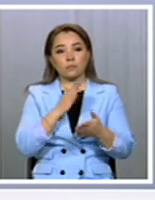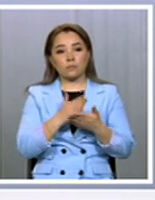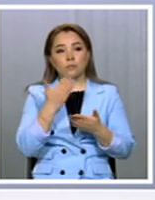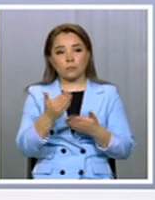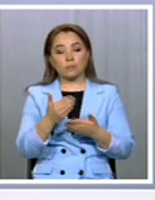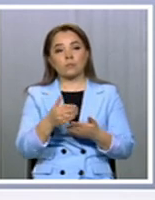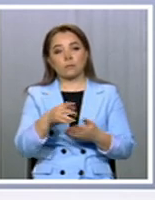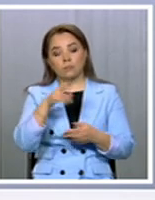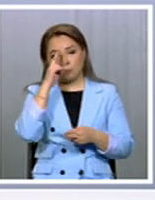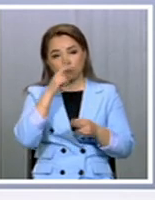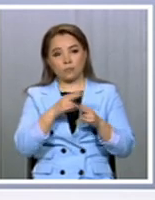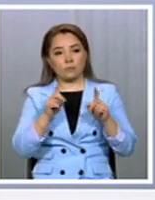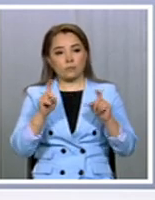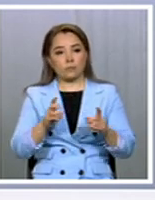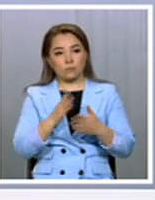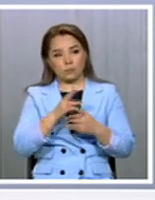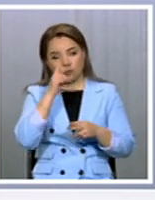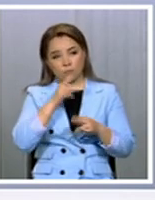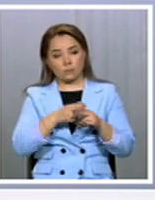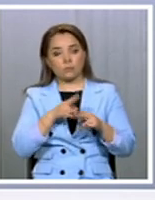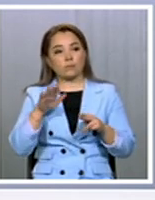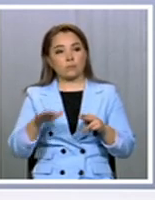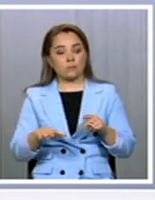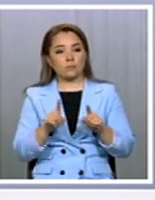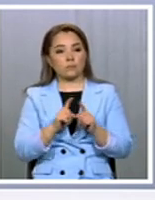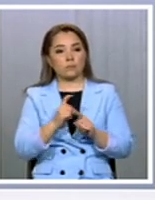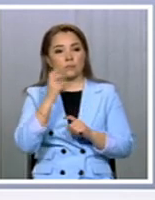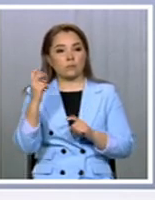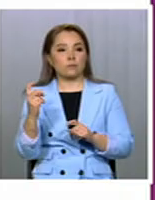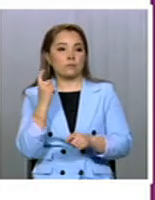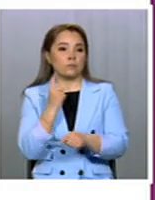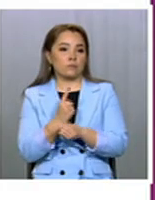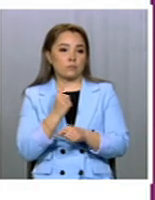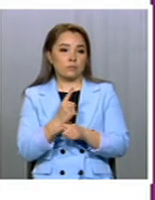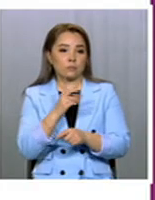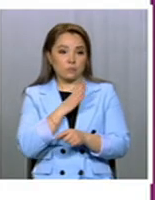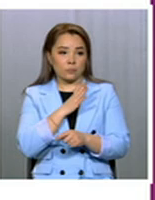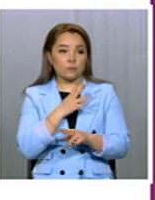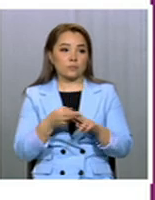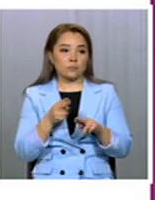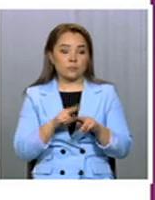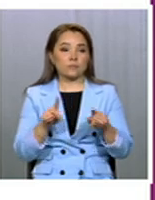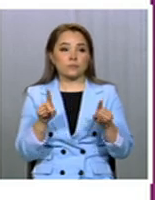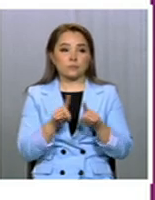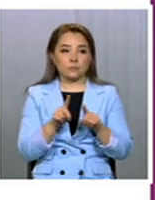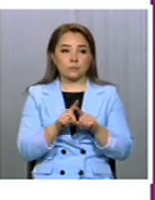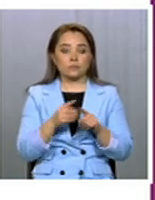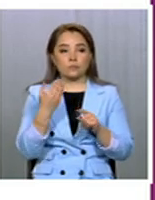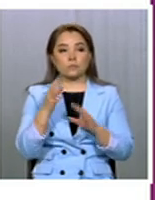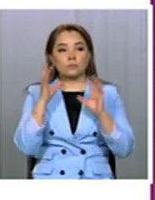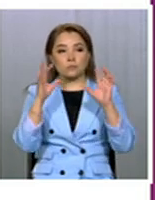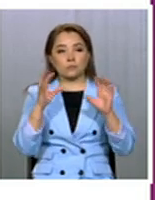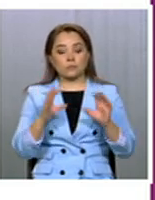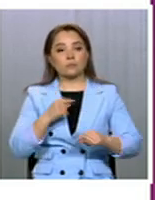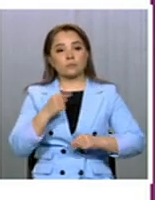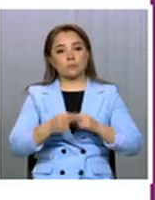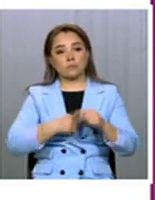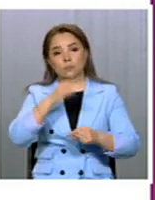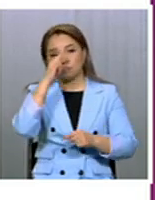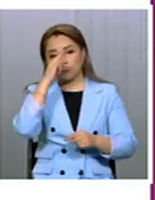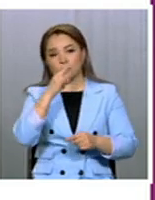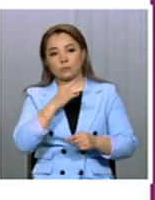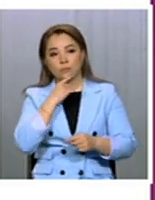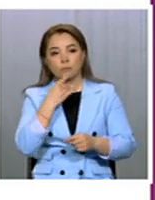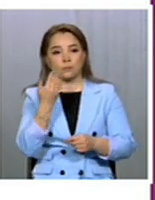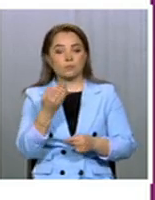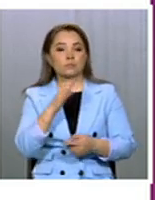аға отырғанда іні жоғарға отырмайтын болған. Міне, осындай қазақы қасиеттер